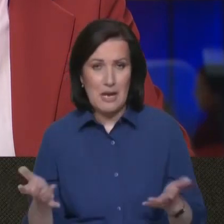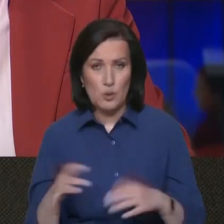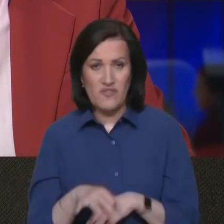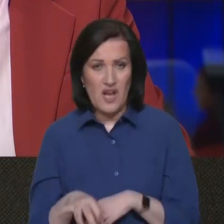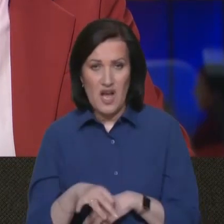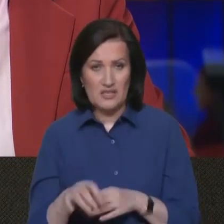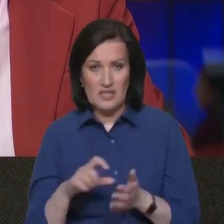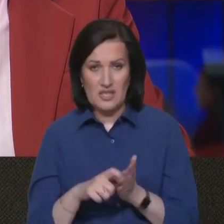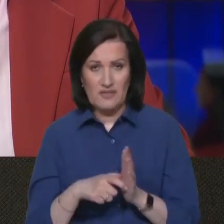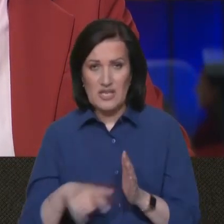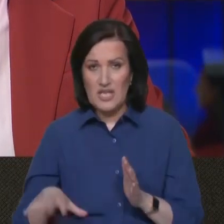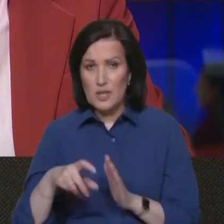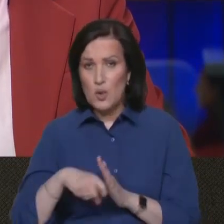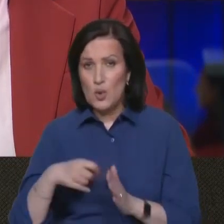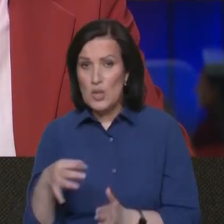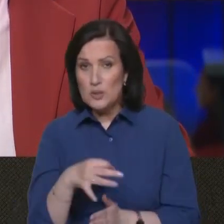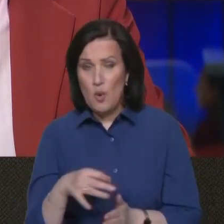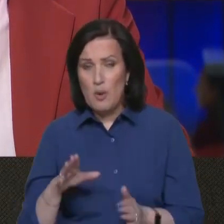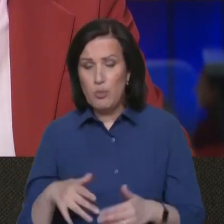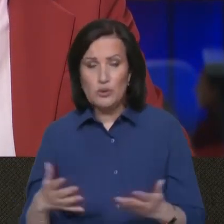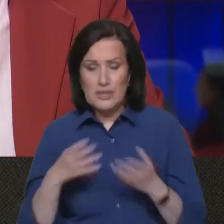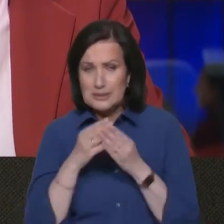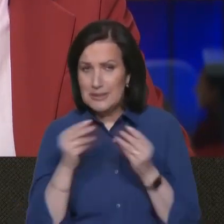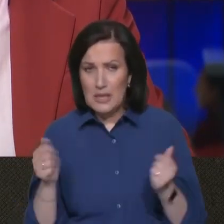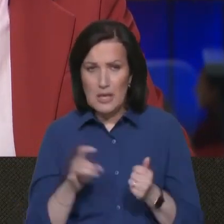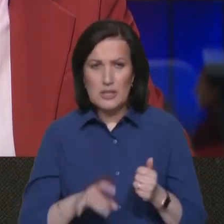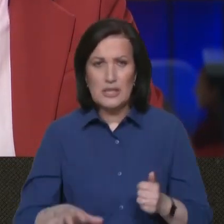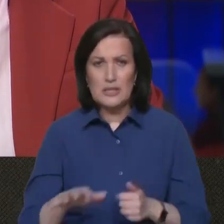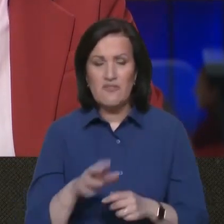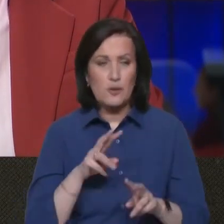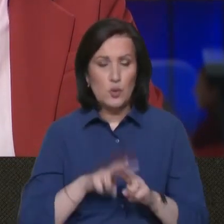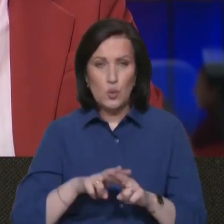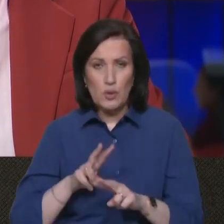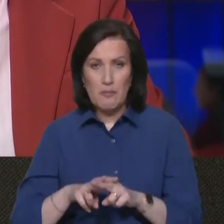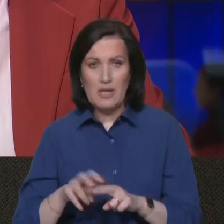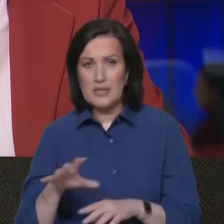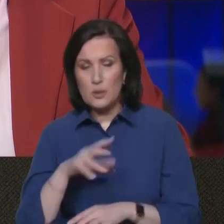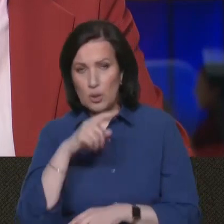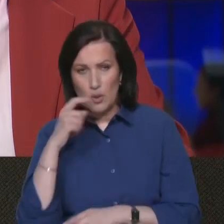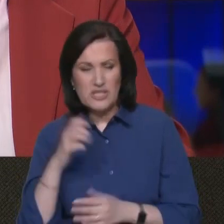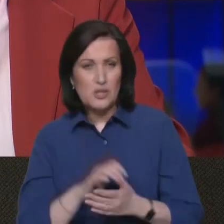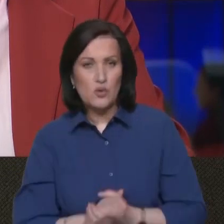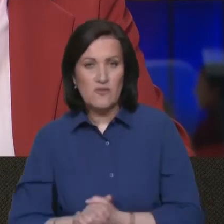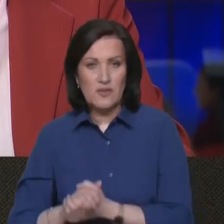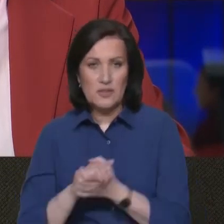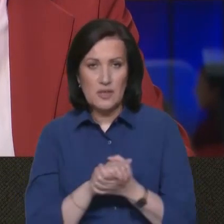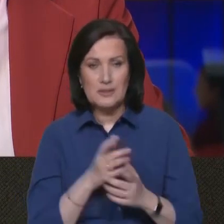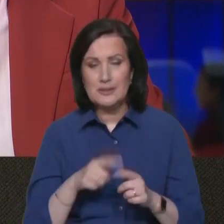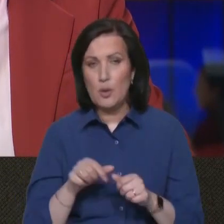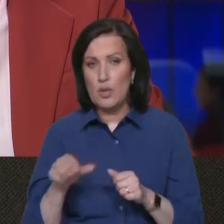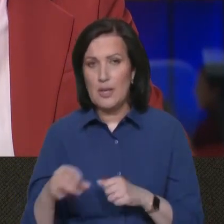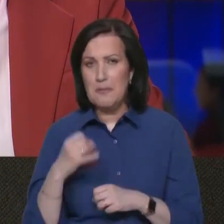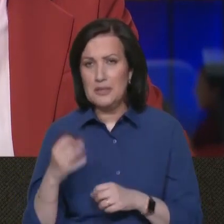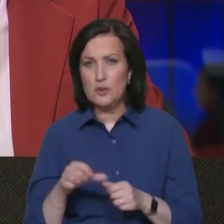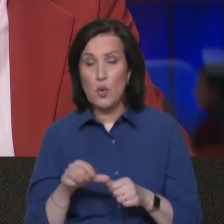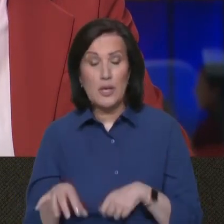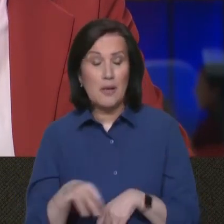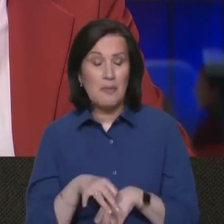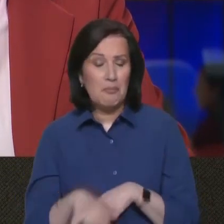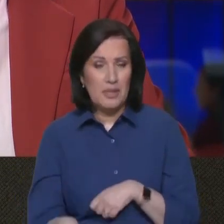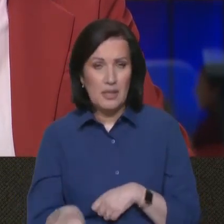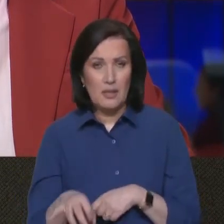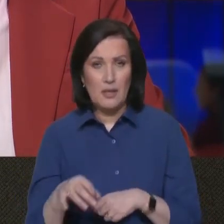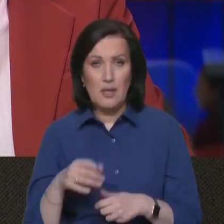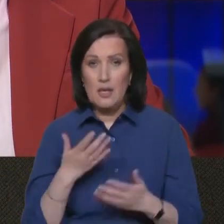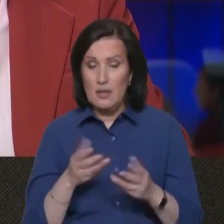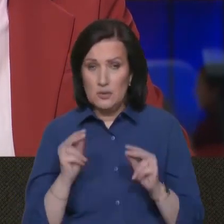катівнях на території Донецької області, а потім десь зникають на тюрмах на території Російської Федерації, ну це окрема історія, окремий біль. Тому